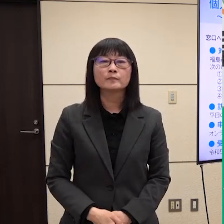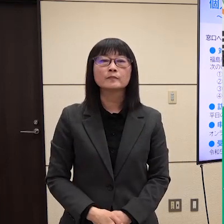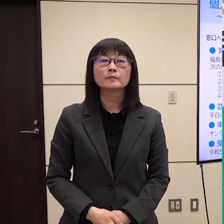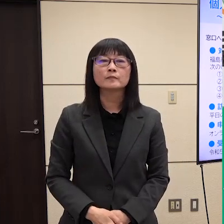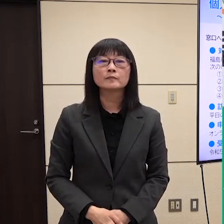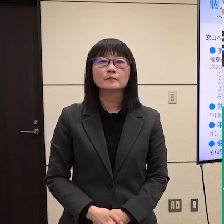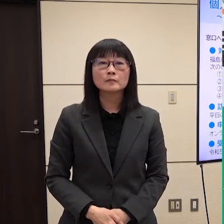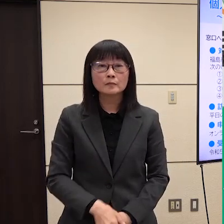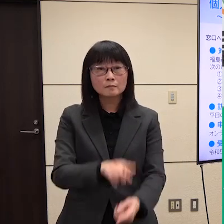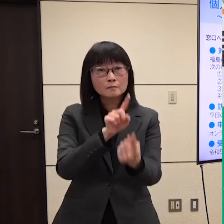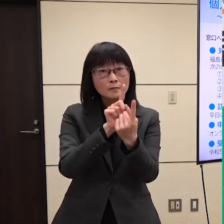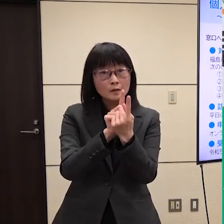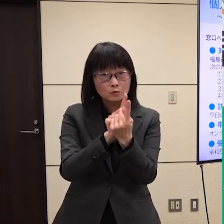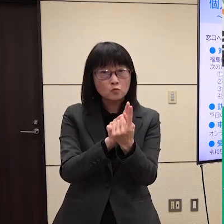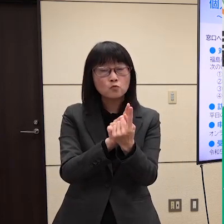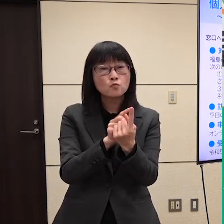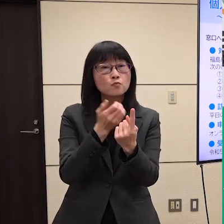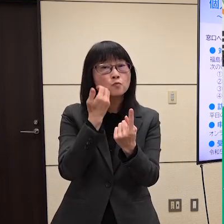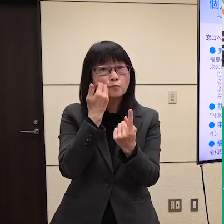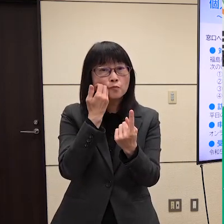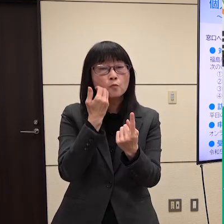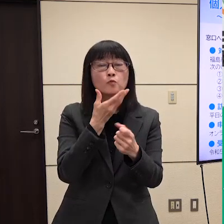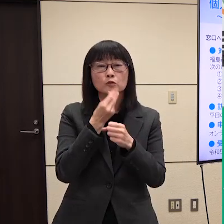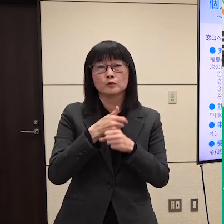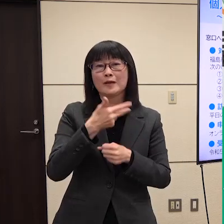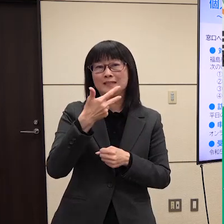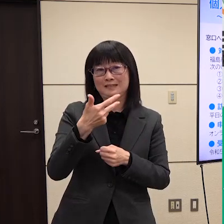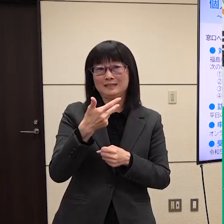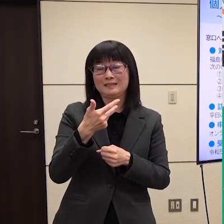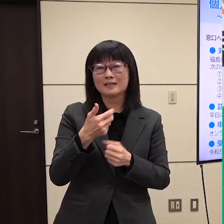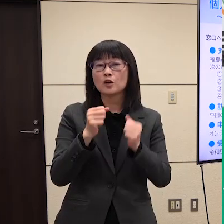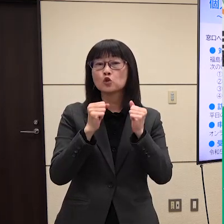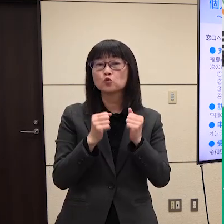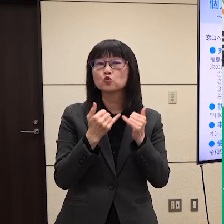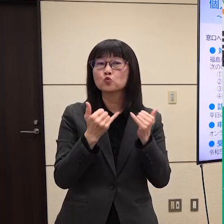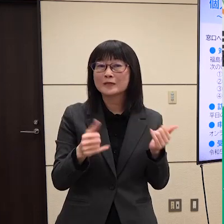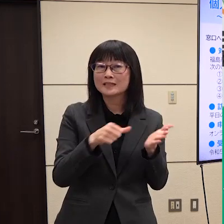は福島市に住民登録があって、